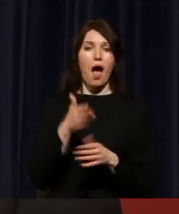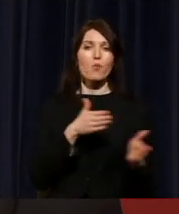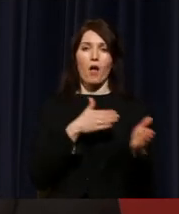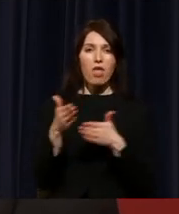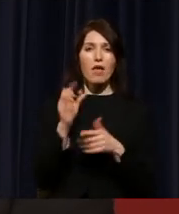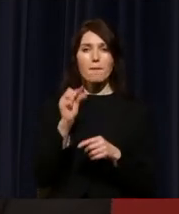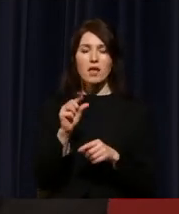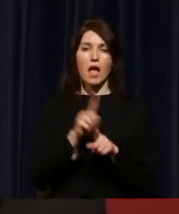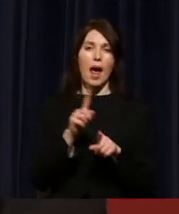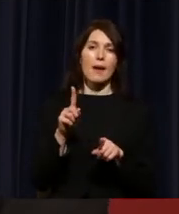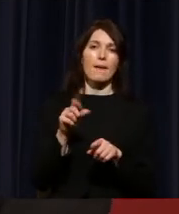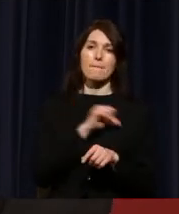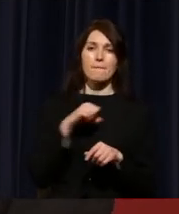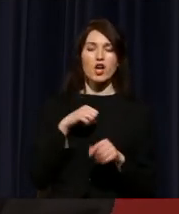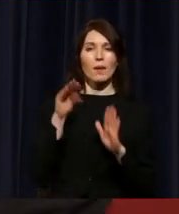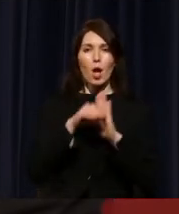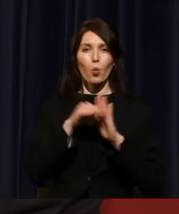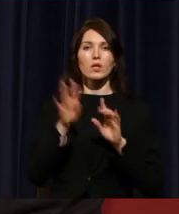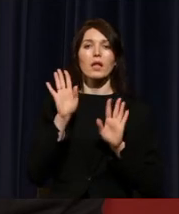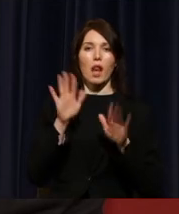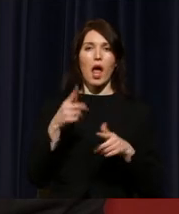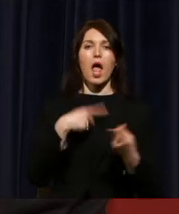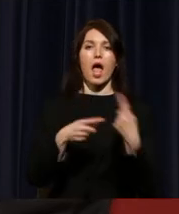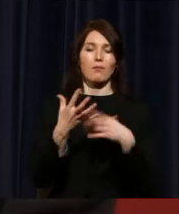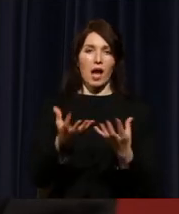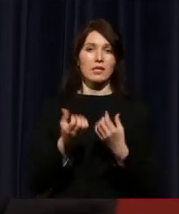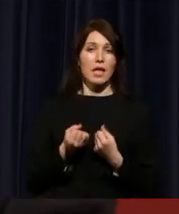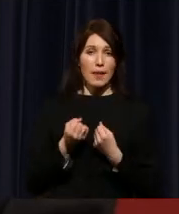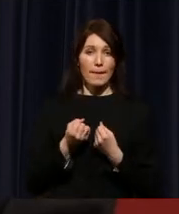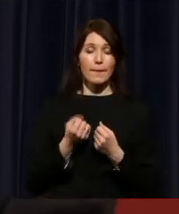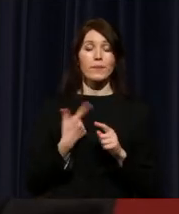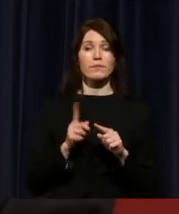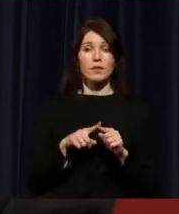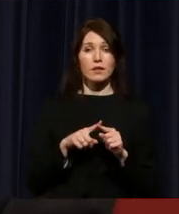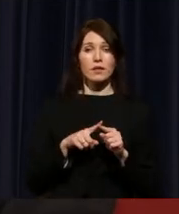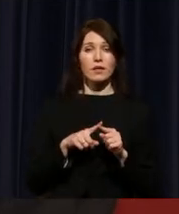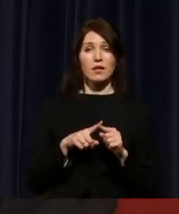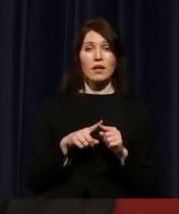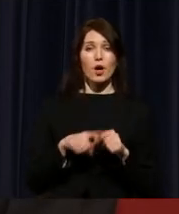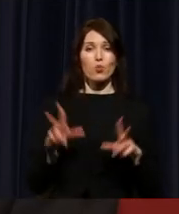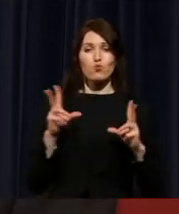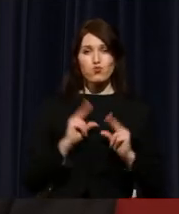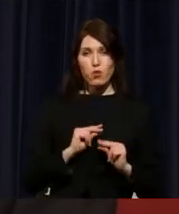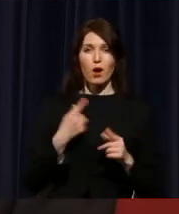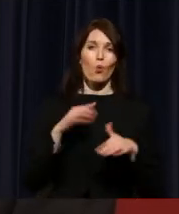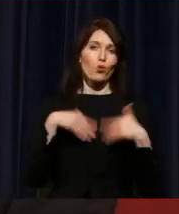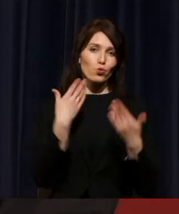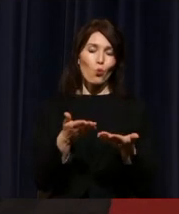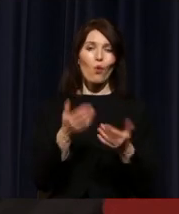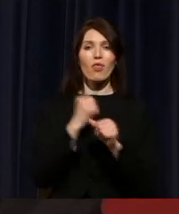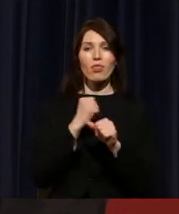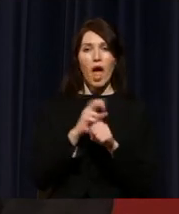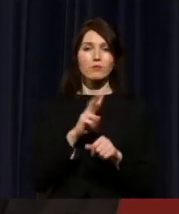gatavam mazliet arī investēt, lai saņemtu atpakaļ, jo gandarījumu, ko dod darbs,